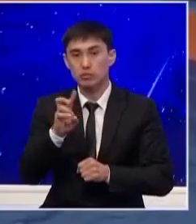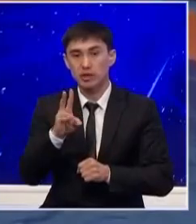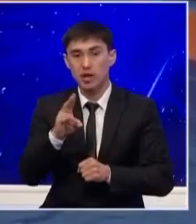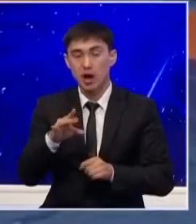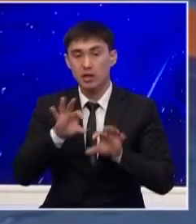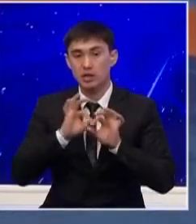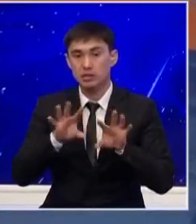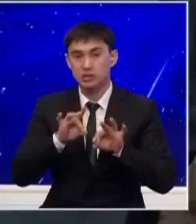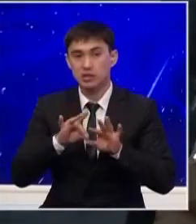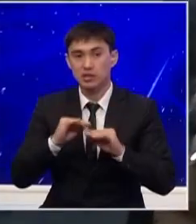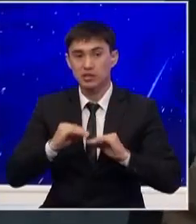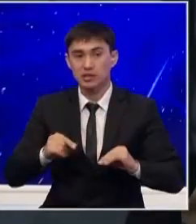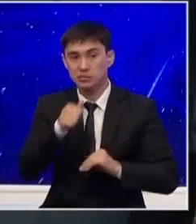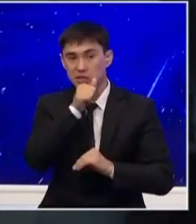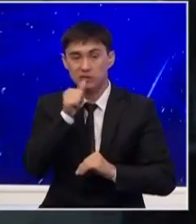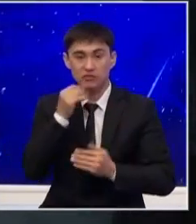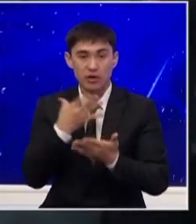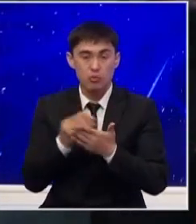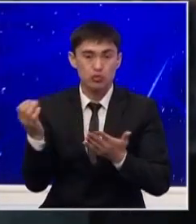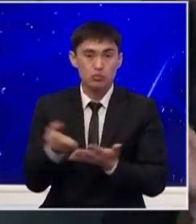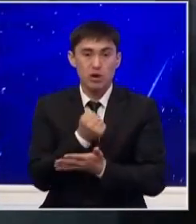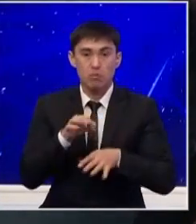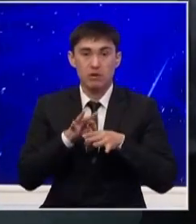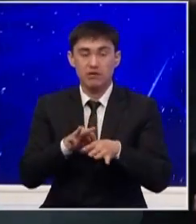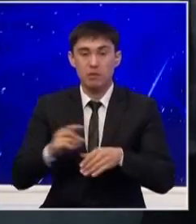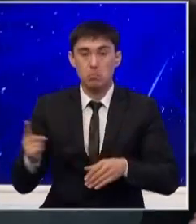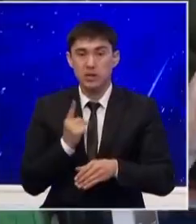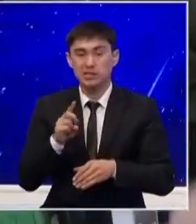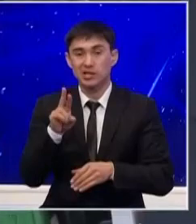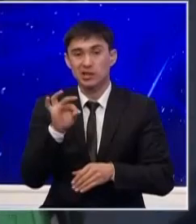Они поделились с ребятами секретами своих успехов и провели мастер-класс.